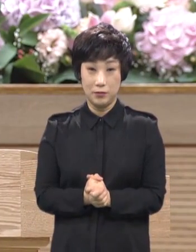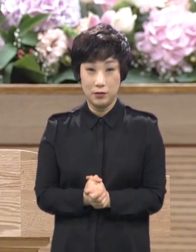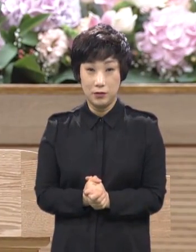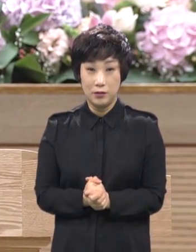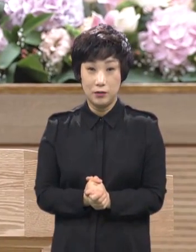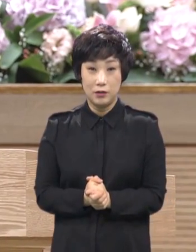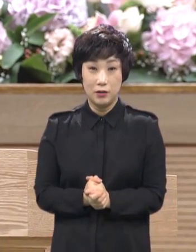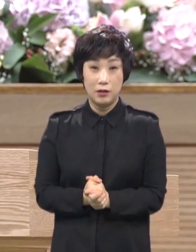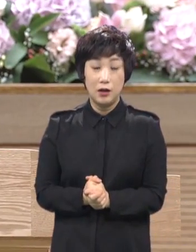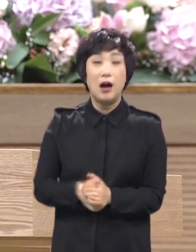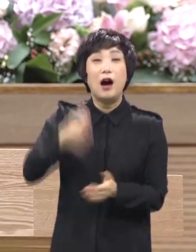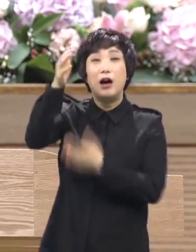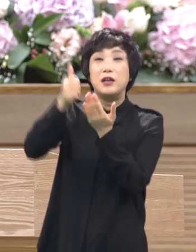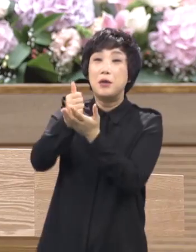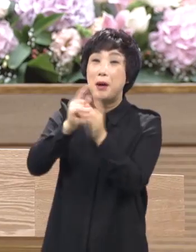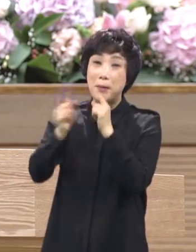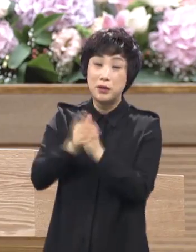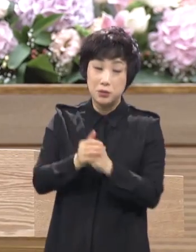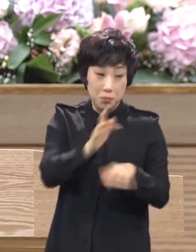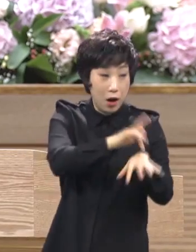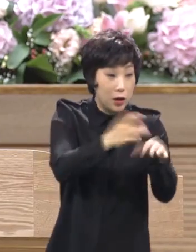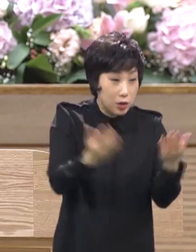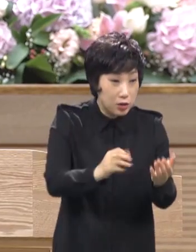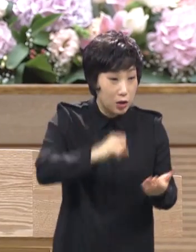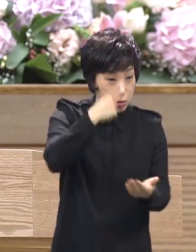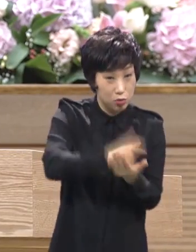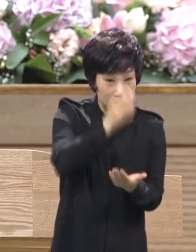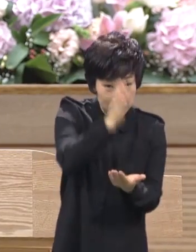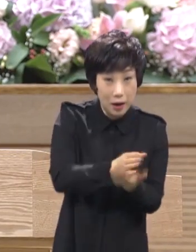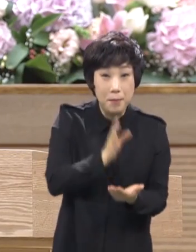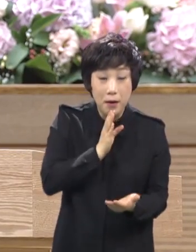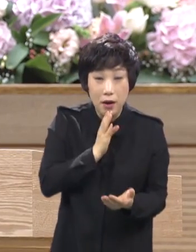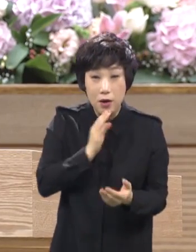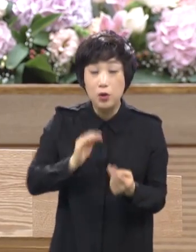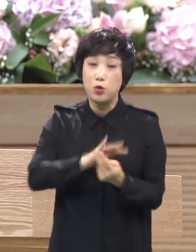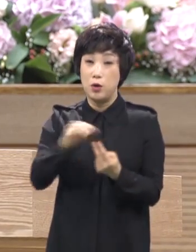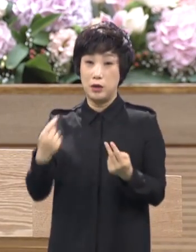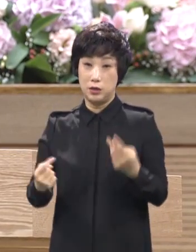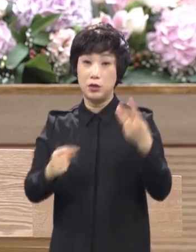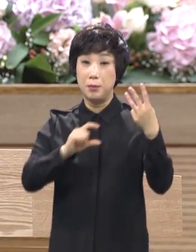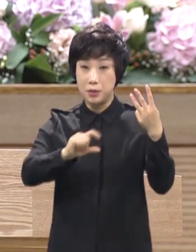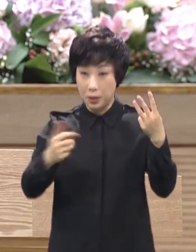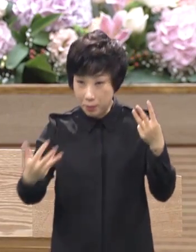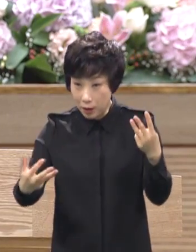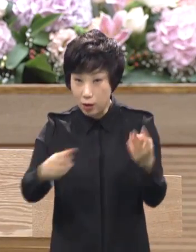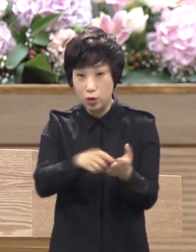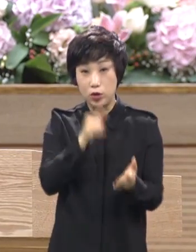그러니까 하나님께서 마귀에게 속지 말라고 요한일서 3장 8절에